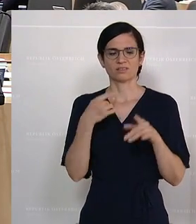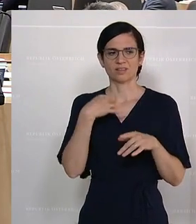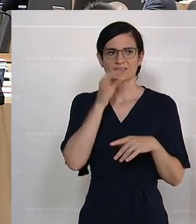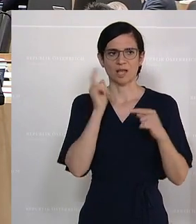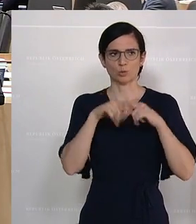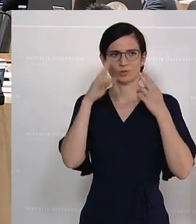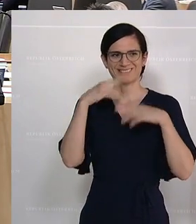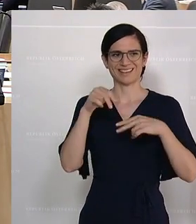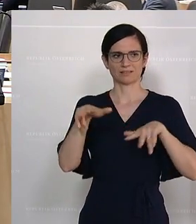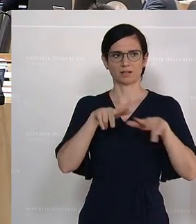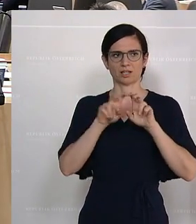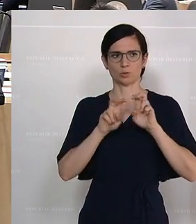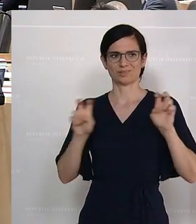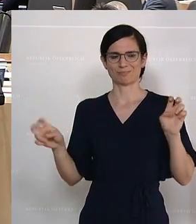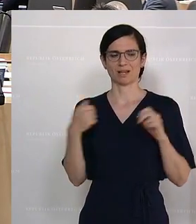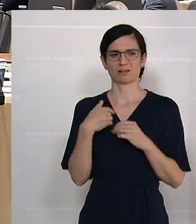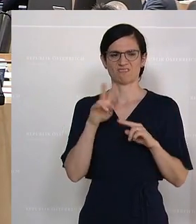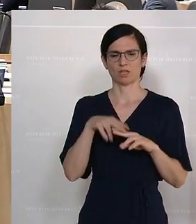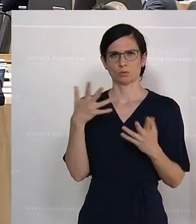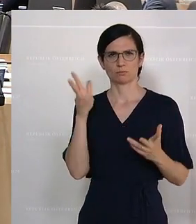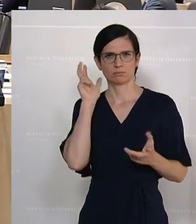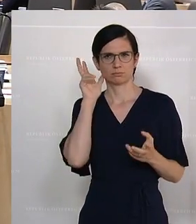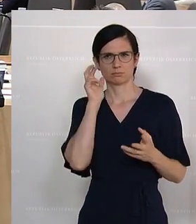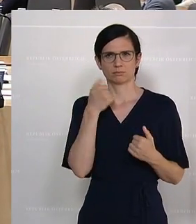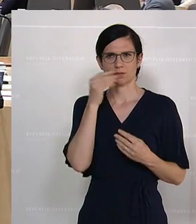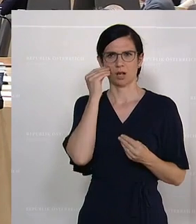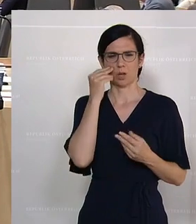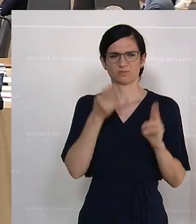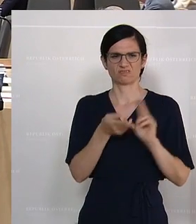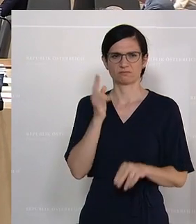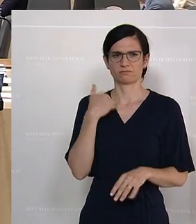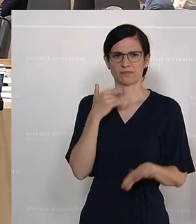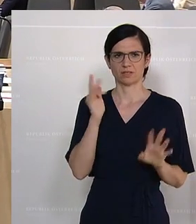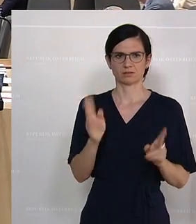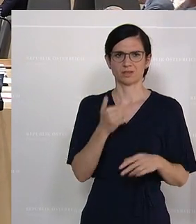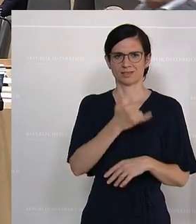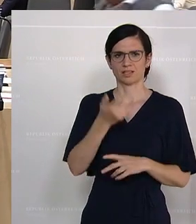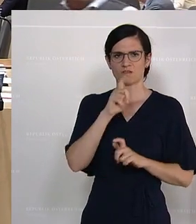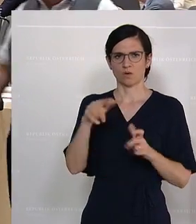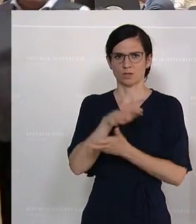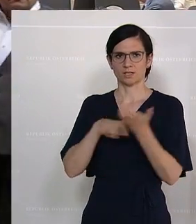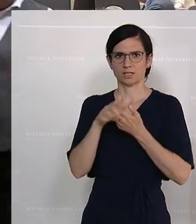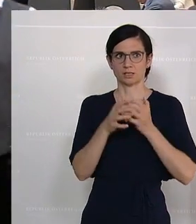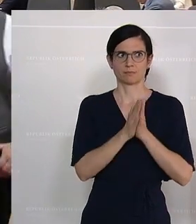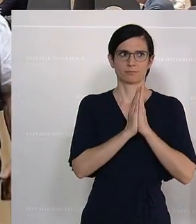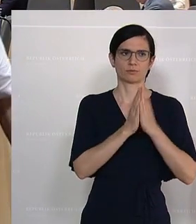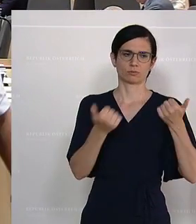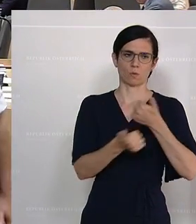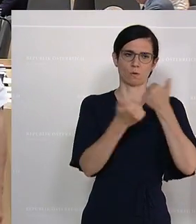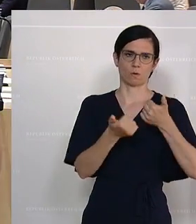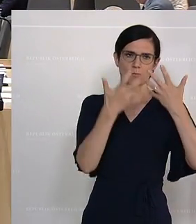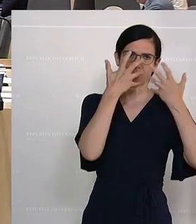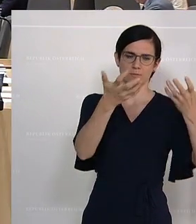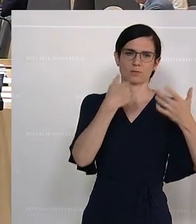und damit wird unter anderem die wohnbeihilfe erhöht und der heizkostenzuschuss an bord ist nun sein namens